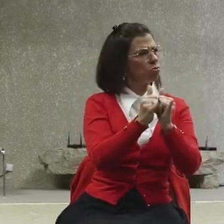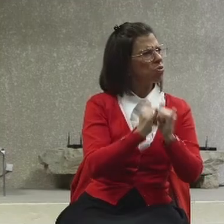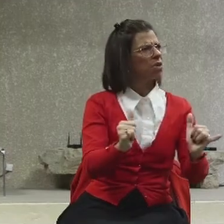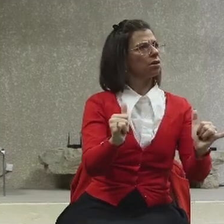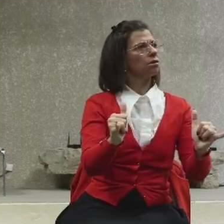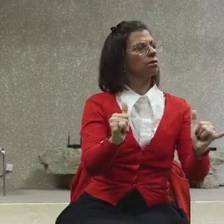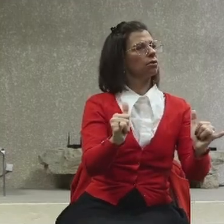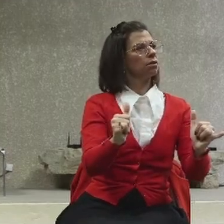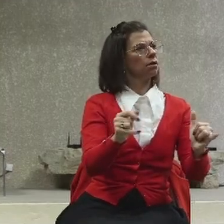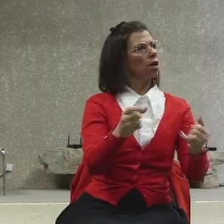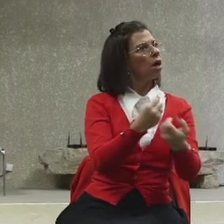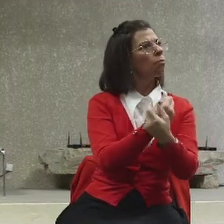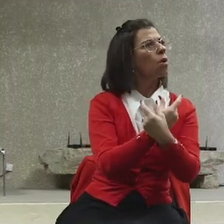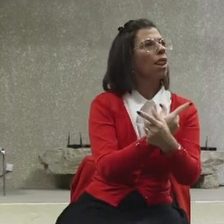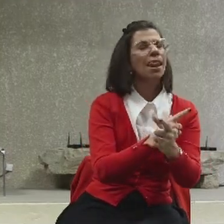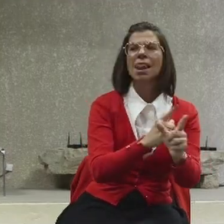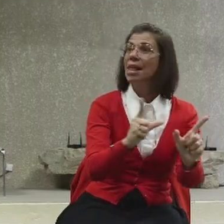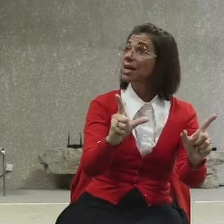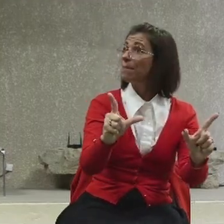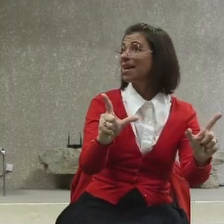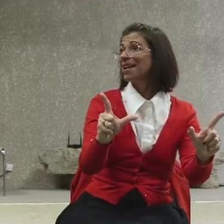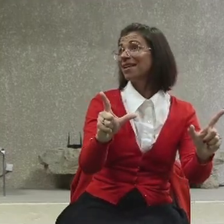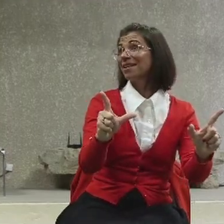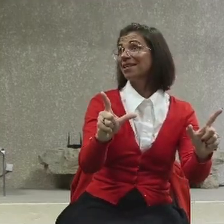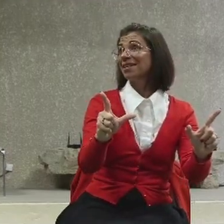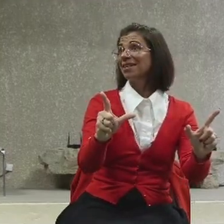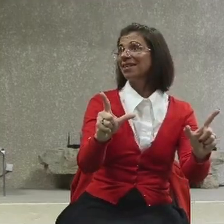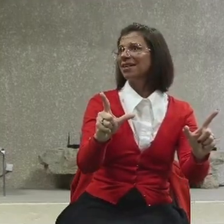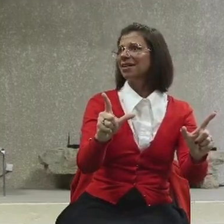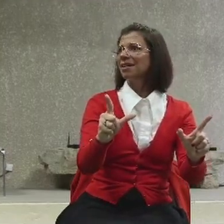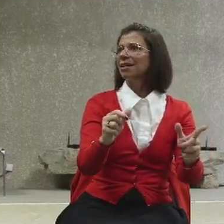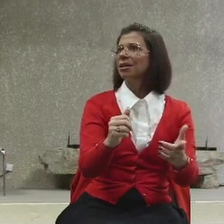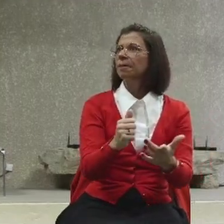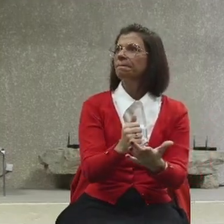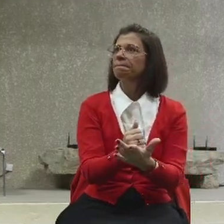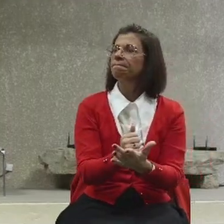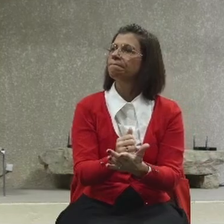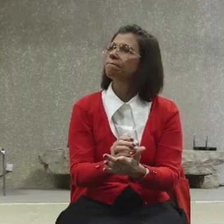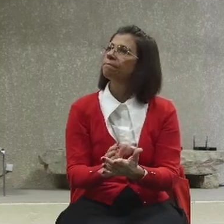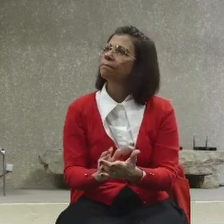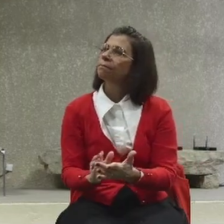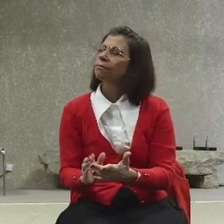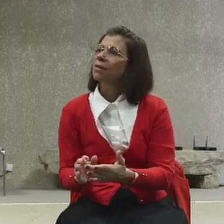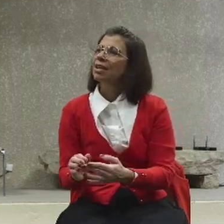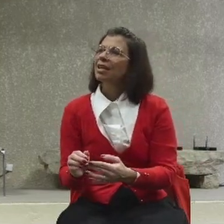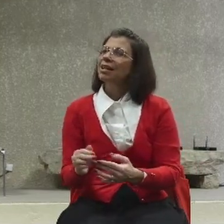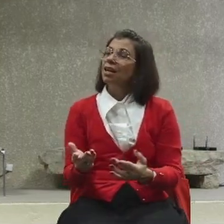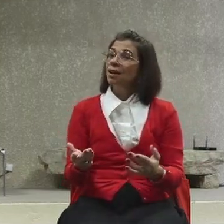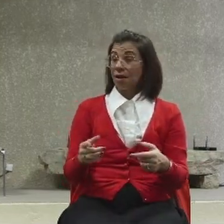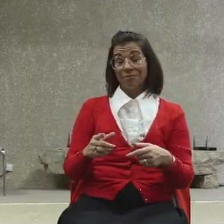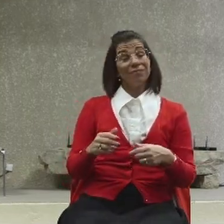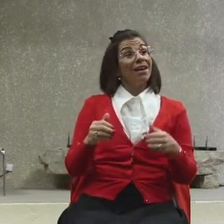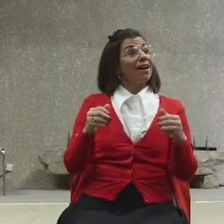du bonheur. Mais qu'en réalité, ça ne sera que des mots, que tu ne vas pas vraiment